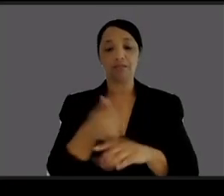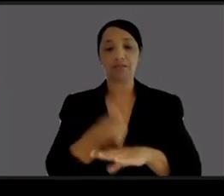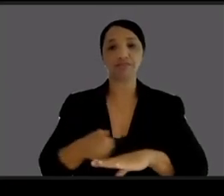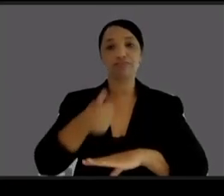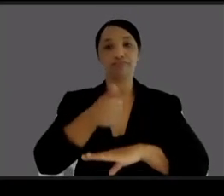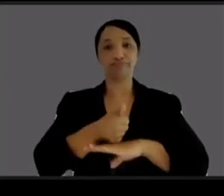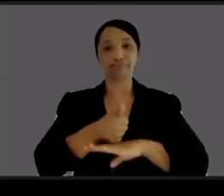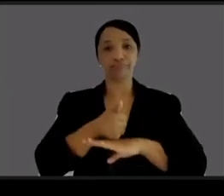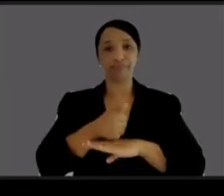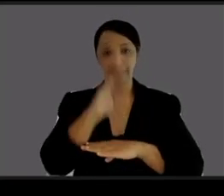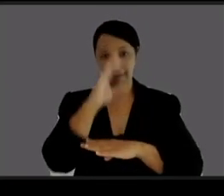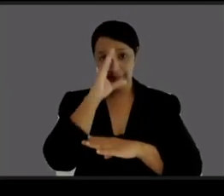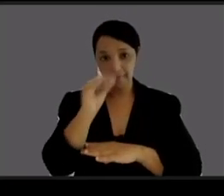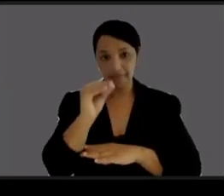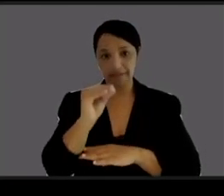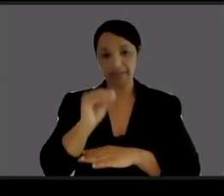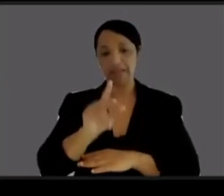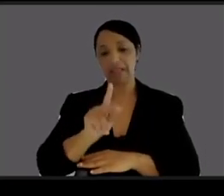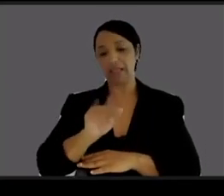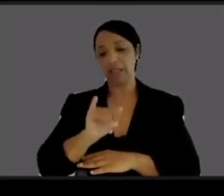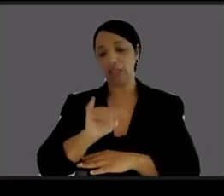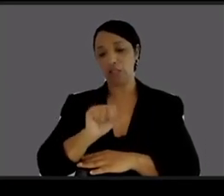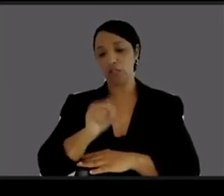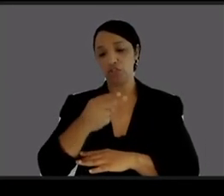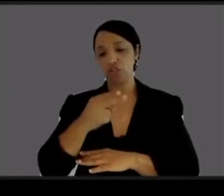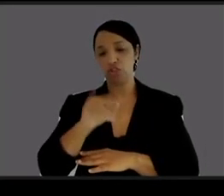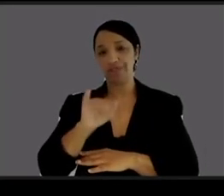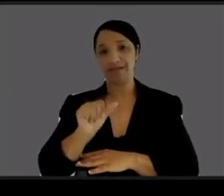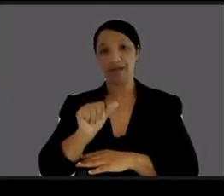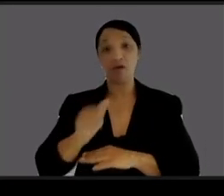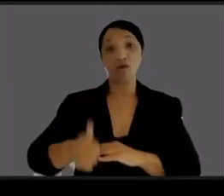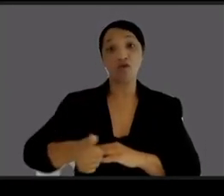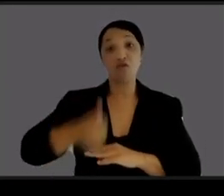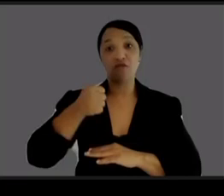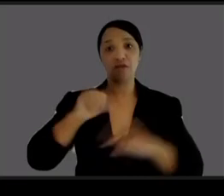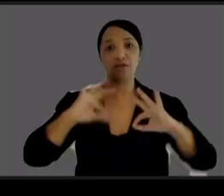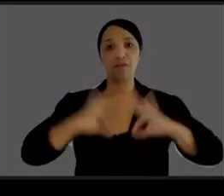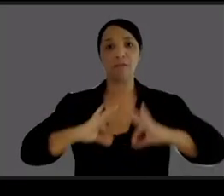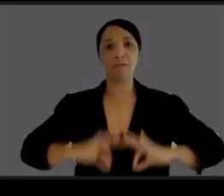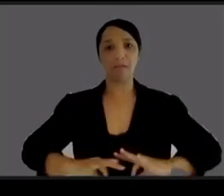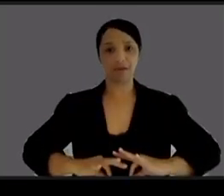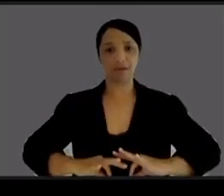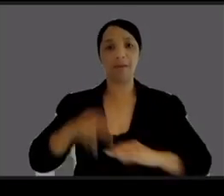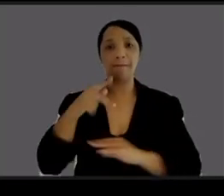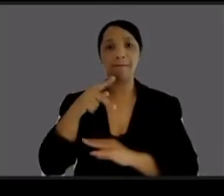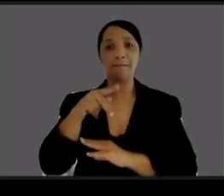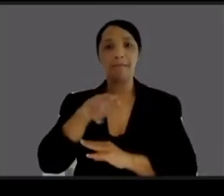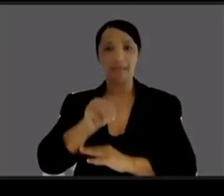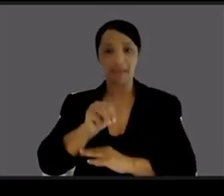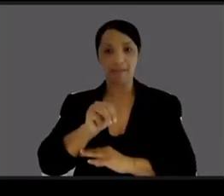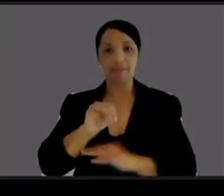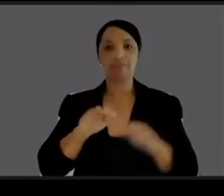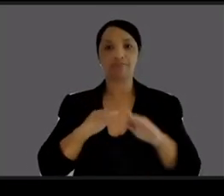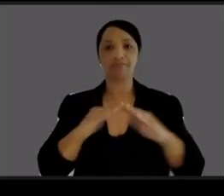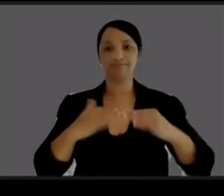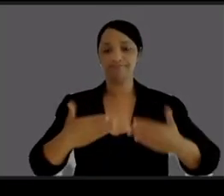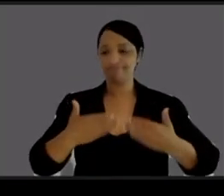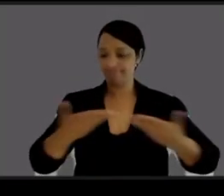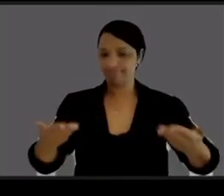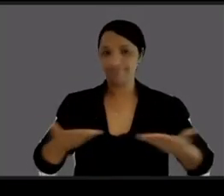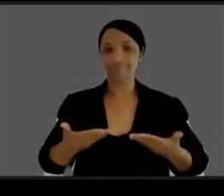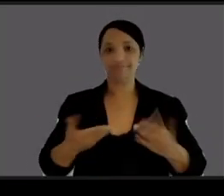وصاحب المعالي السيد كيشيدا وميو رئيس وزراء اليابان للمنصه رحبوا